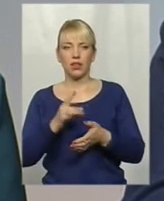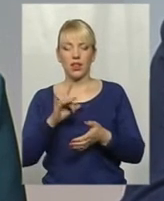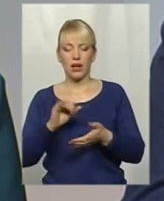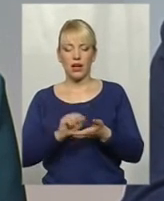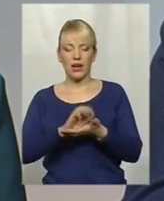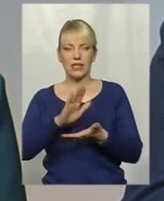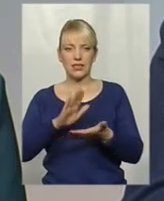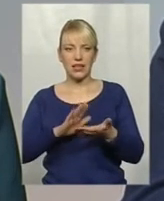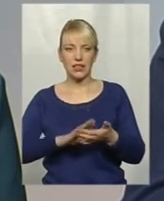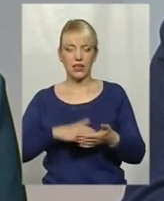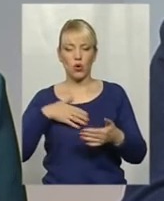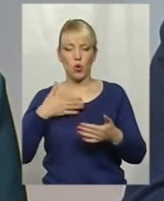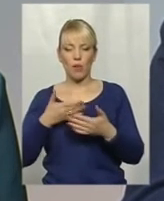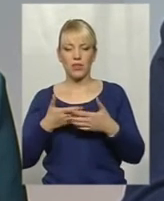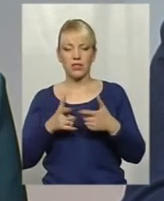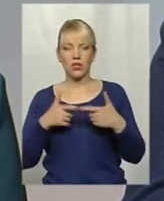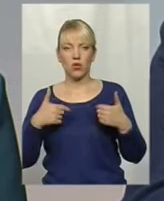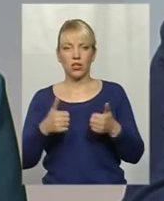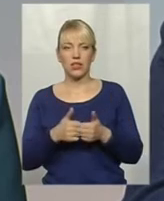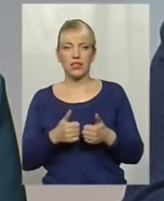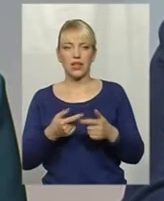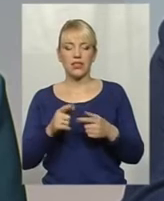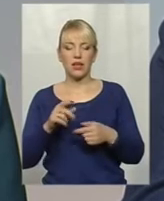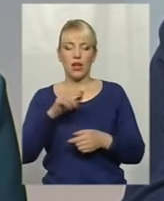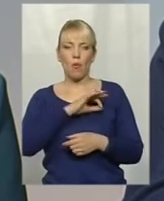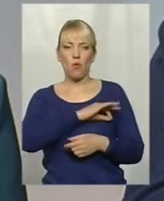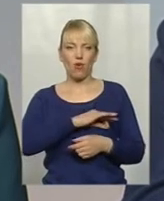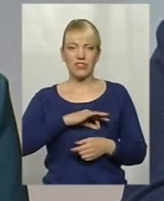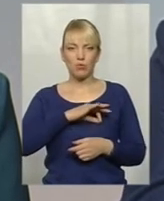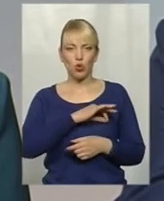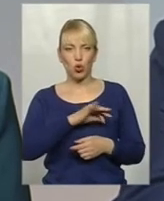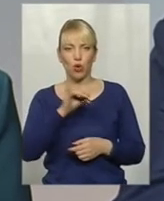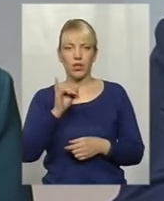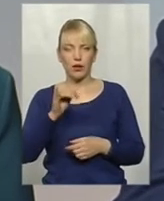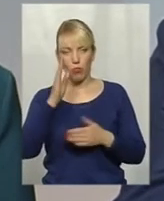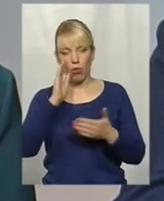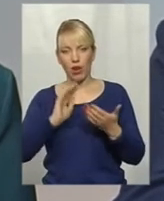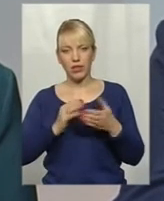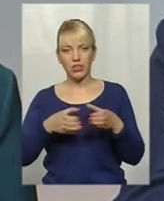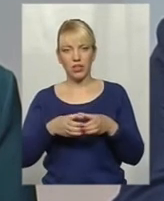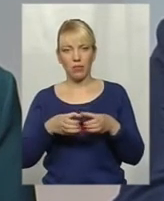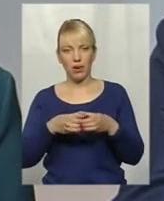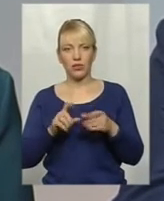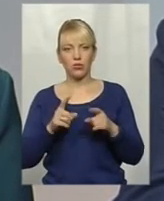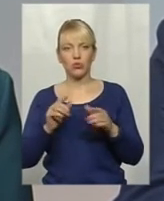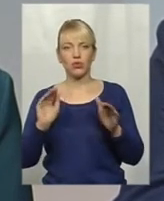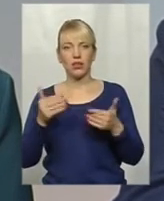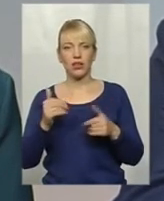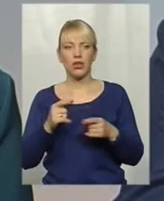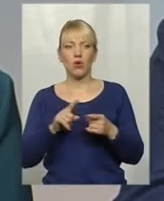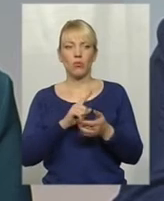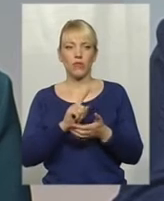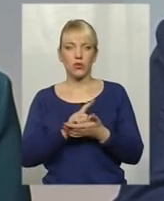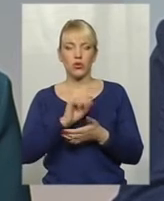організацій, реєстрацію профспілок та політичних партій. Тому я закликаю всіх жителів Хмельниччини обов'язково